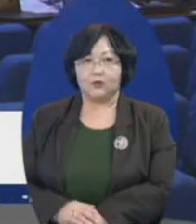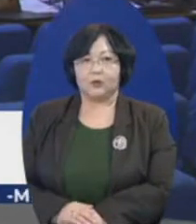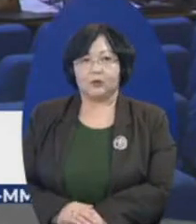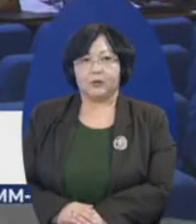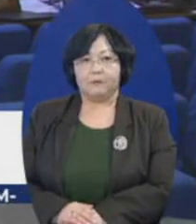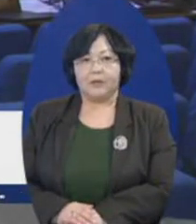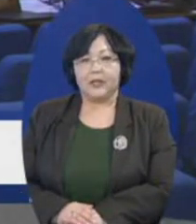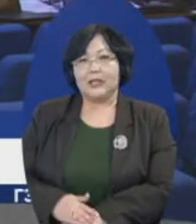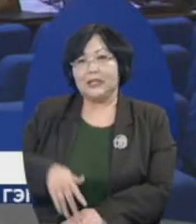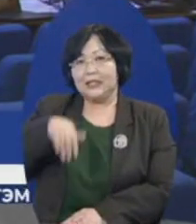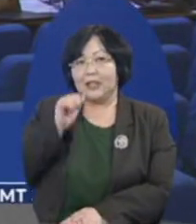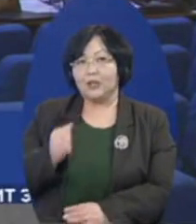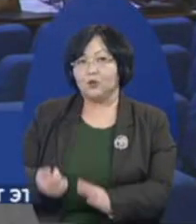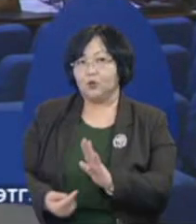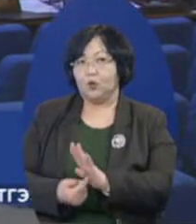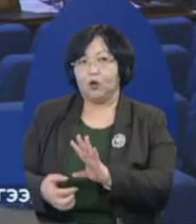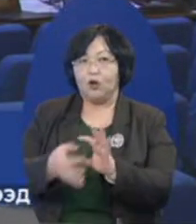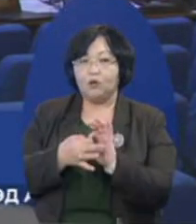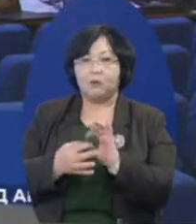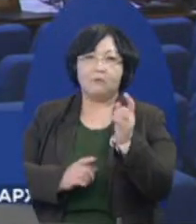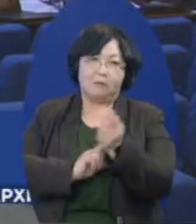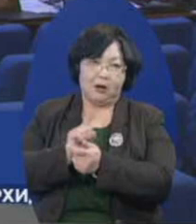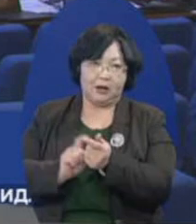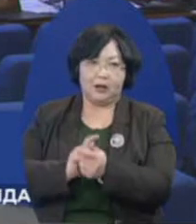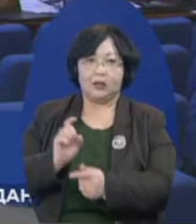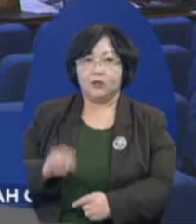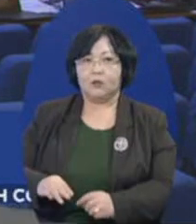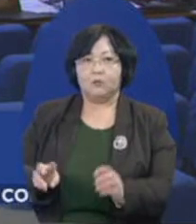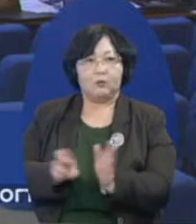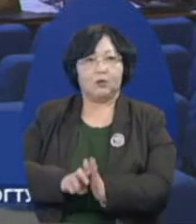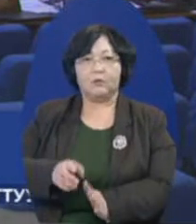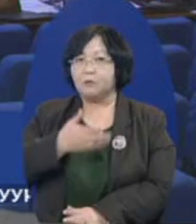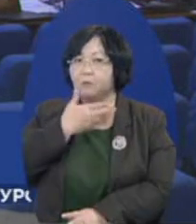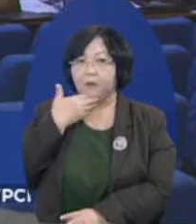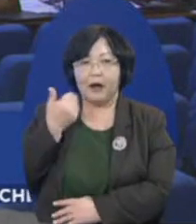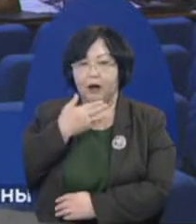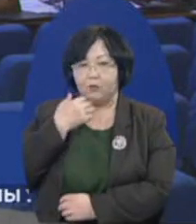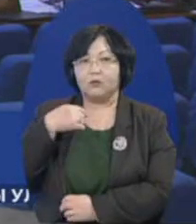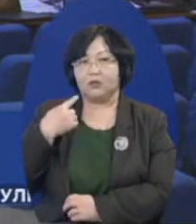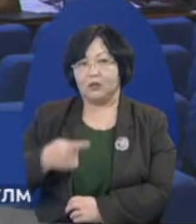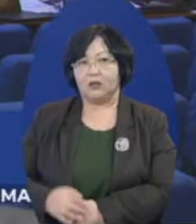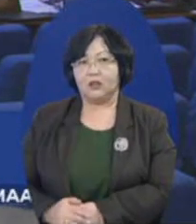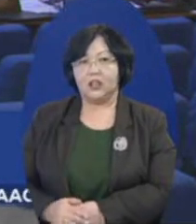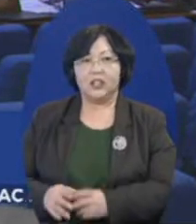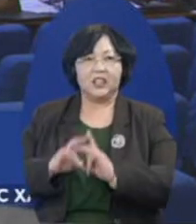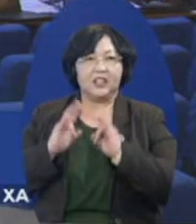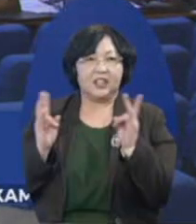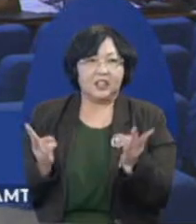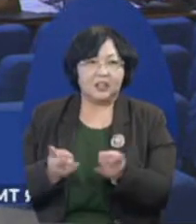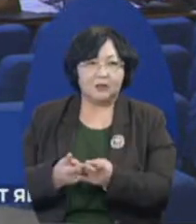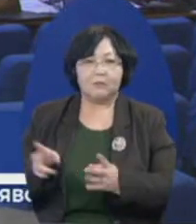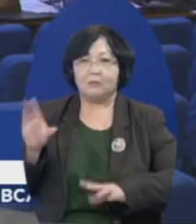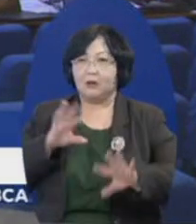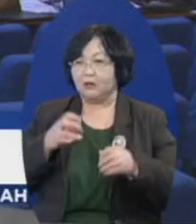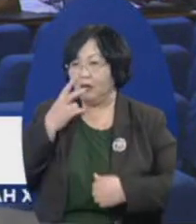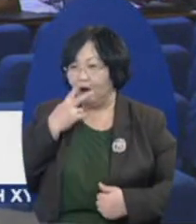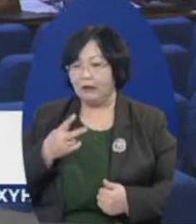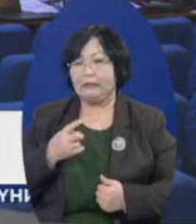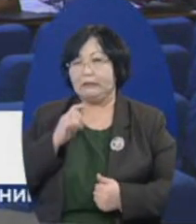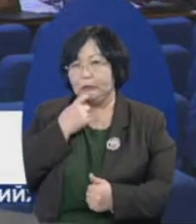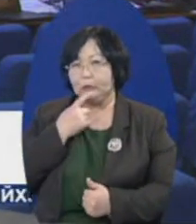хөлсний асуудал төр ямар маргаанд боломж байхгүй. Гэтэл одоо нийгэмд одоо энэ харж байгаа, илэрч байгаа, хэлж байгаа. Засгийн